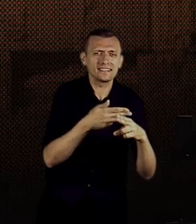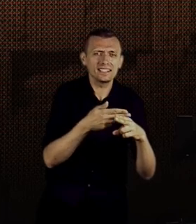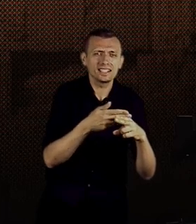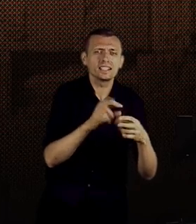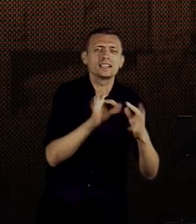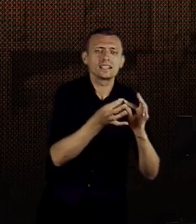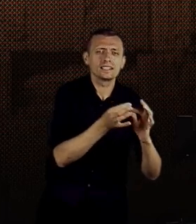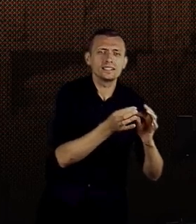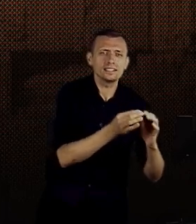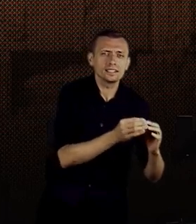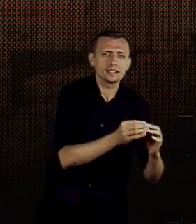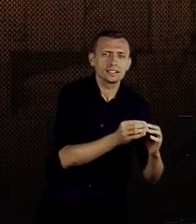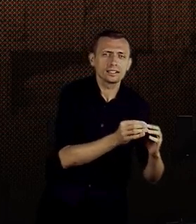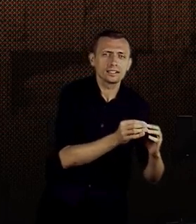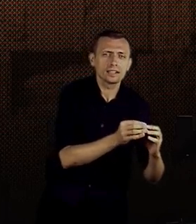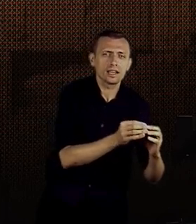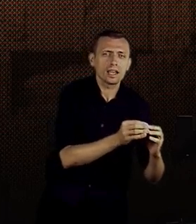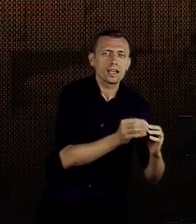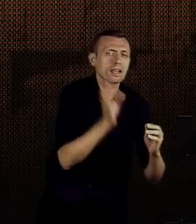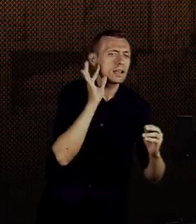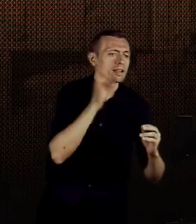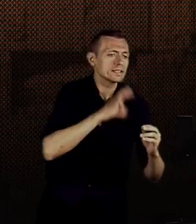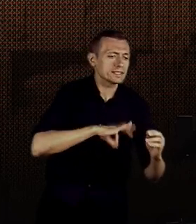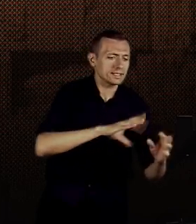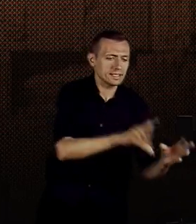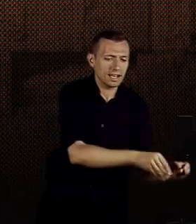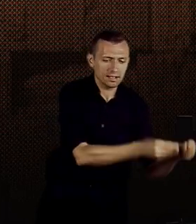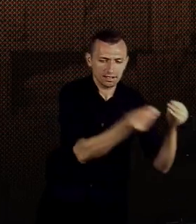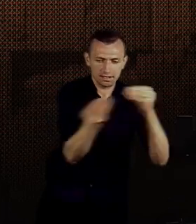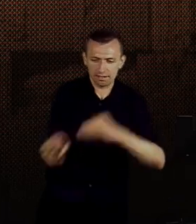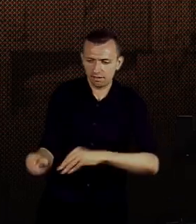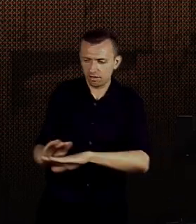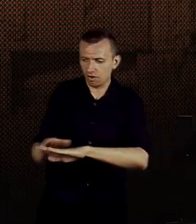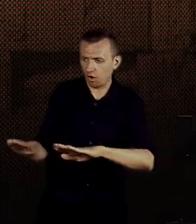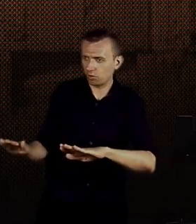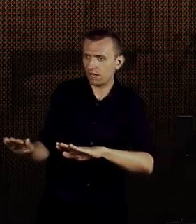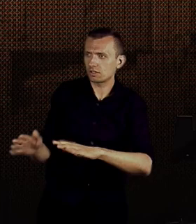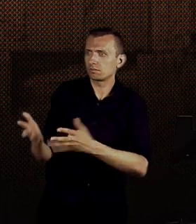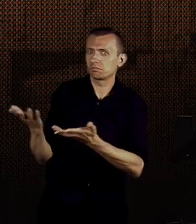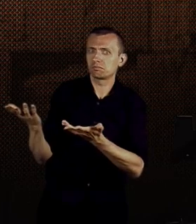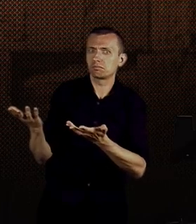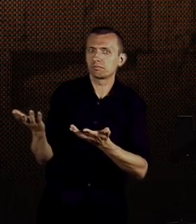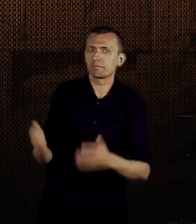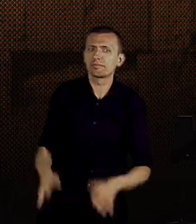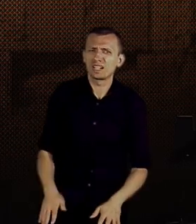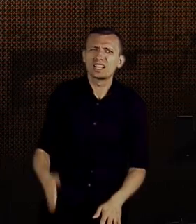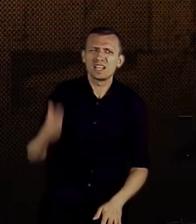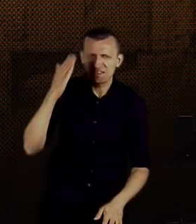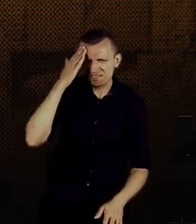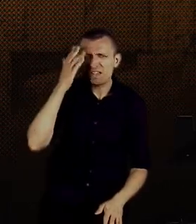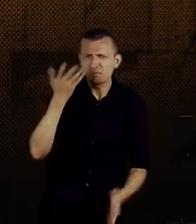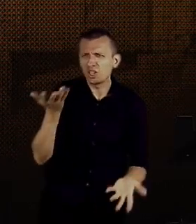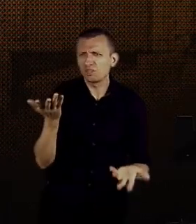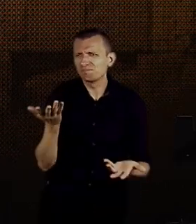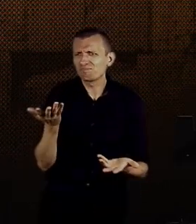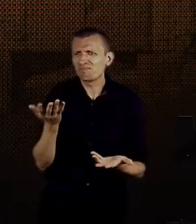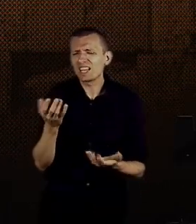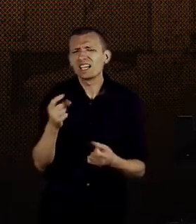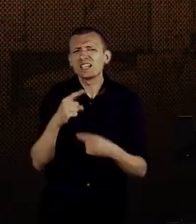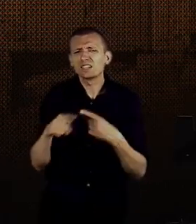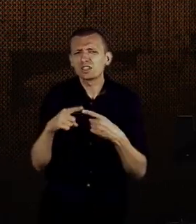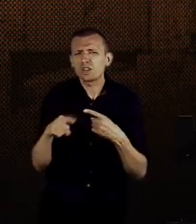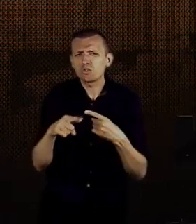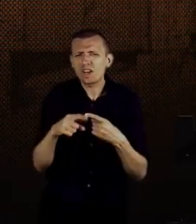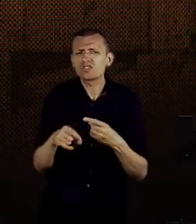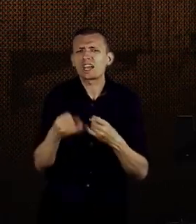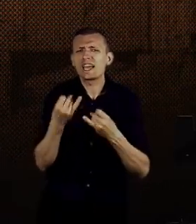sprzeczności z jedną z podstawowych zasad naszej wiary, która płynie z listu do Galacjan apostoła